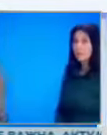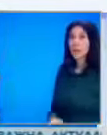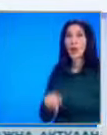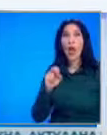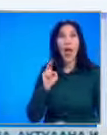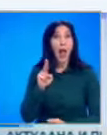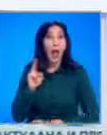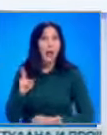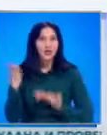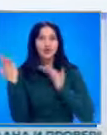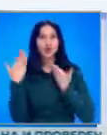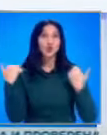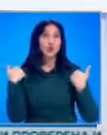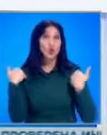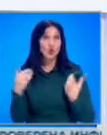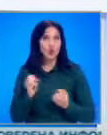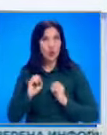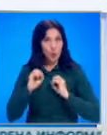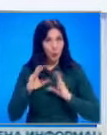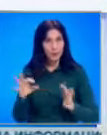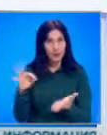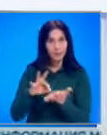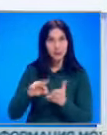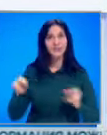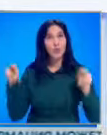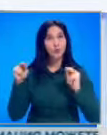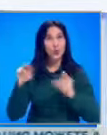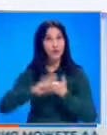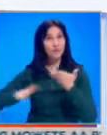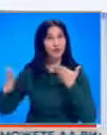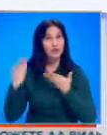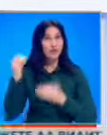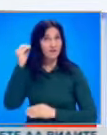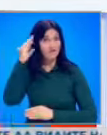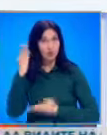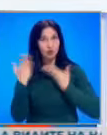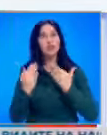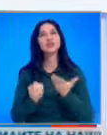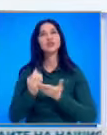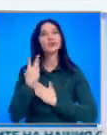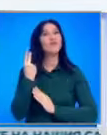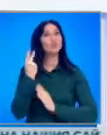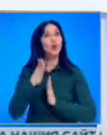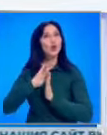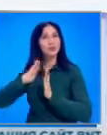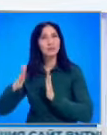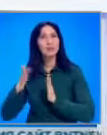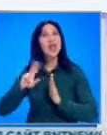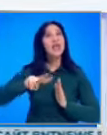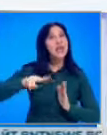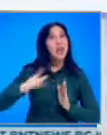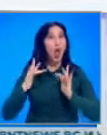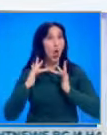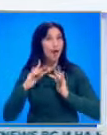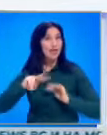Как ще учат студентите? Ще се допусне ли присъствено обучение в университетите? Висшите училища ще започнат втория семестър или онлайн,